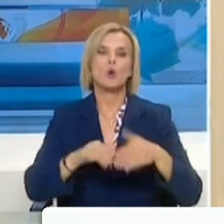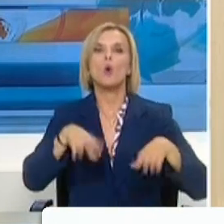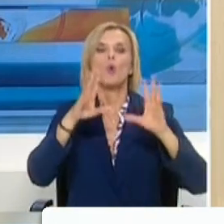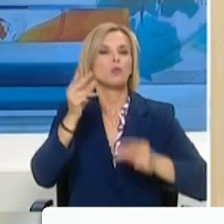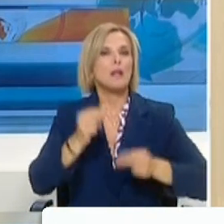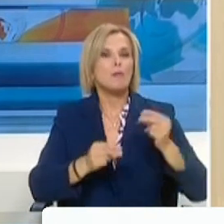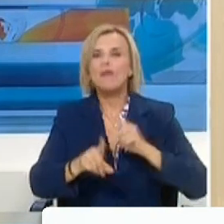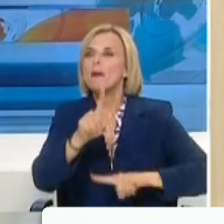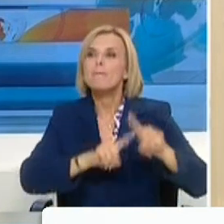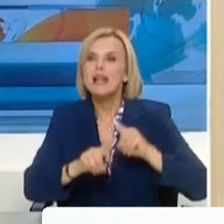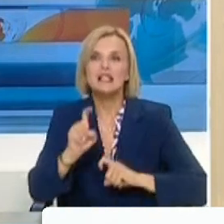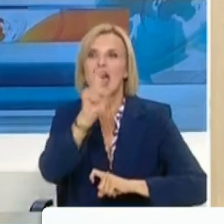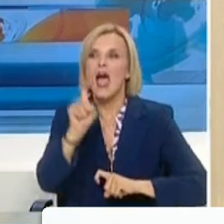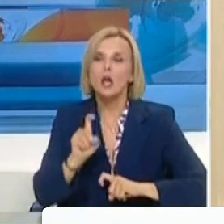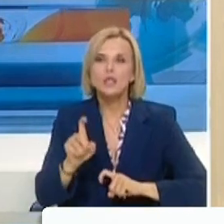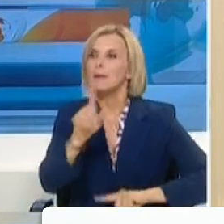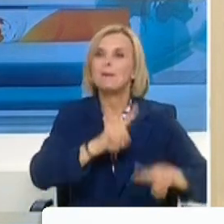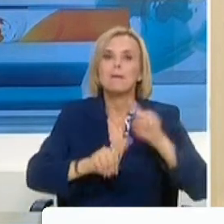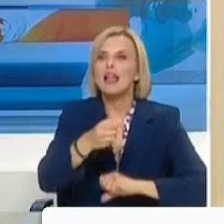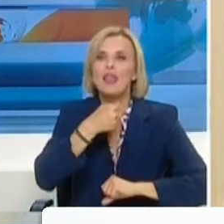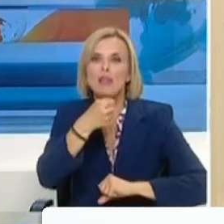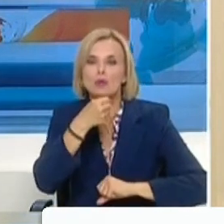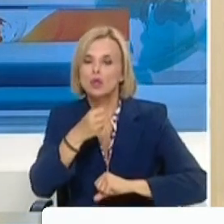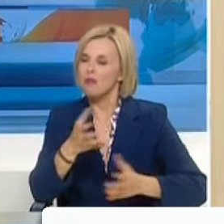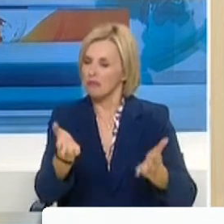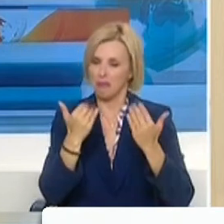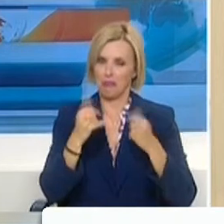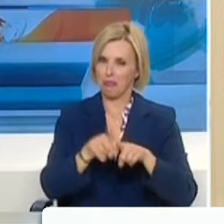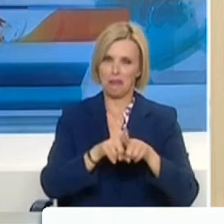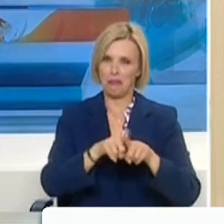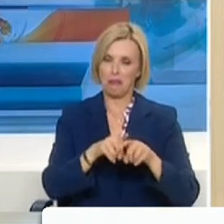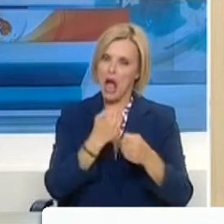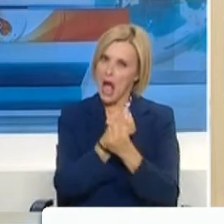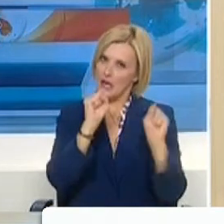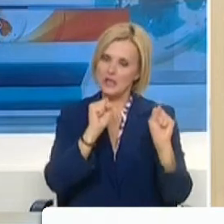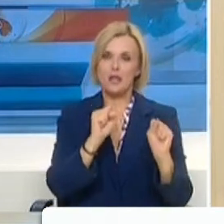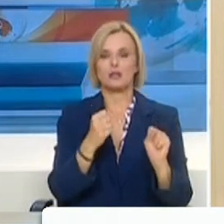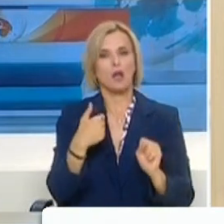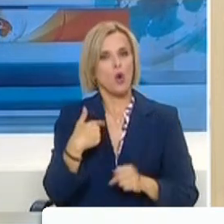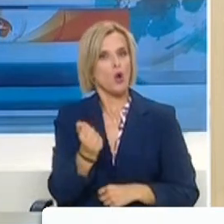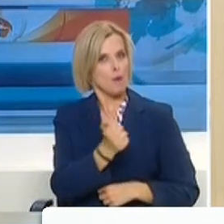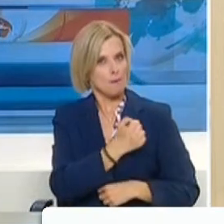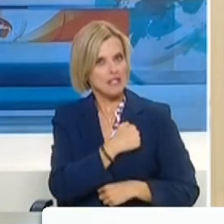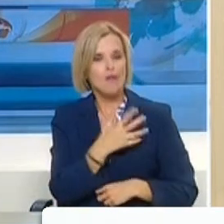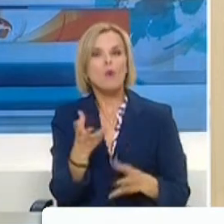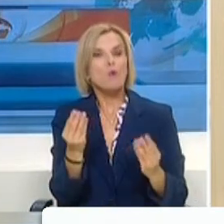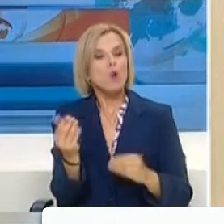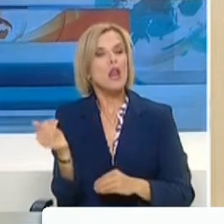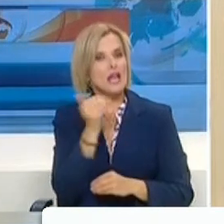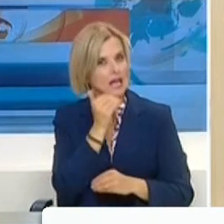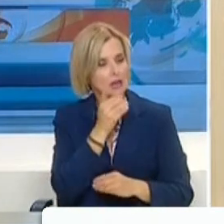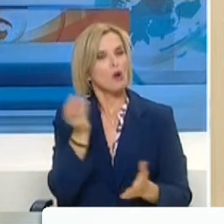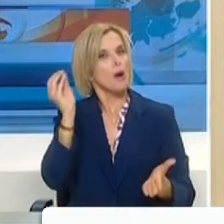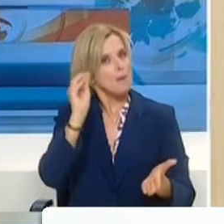που ετίθεντο κατά τη διάρκεια αυτής της περίοδου. Πιστεύω ότι πάρα πολύ σύντομα θα είμαστε σε θέση